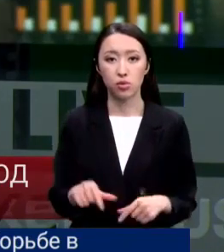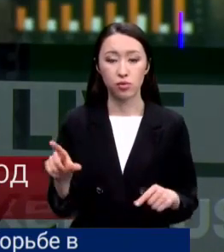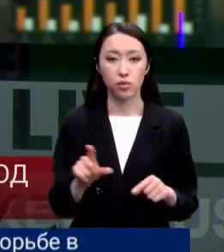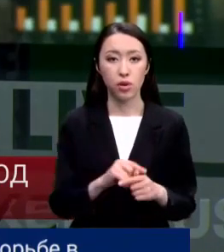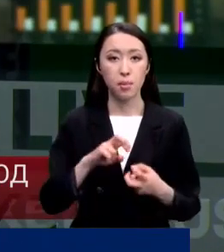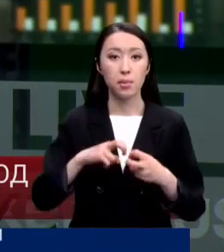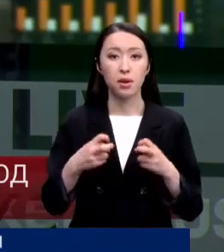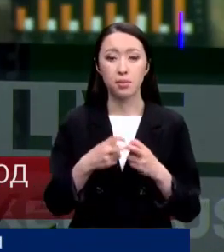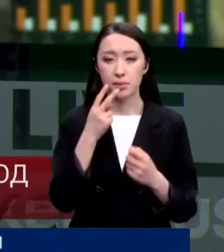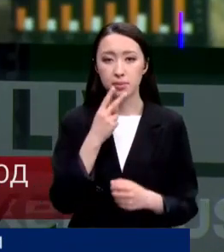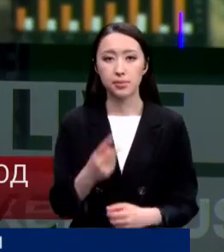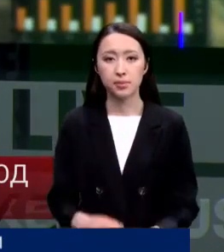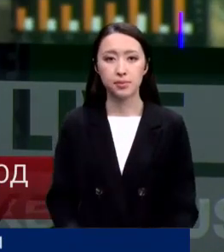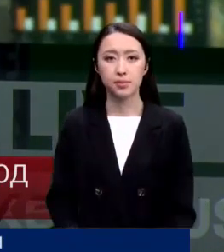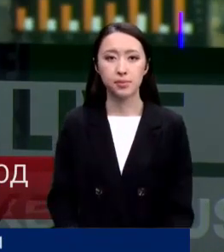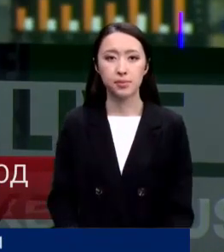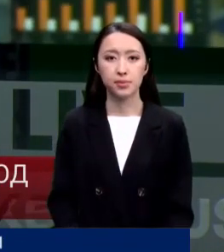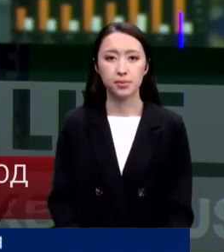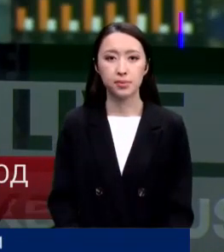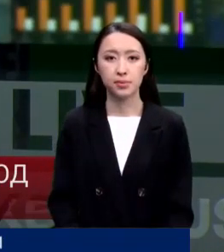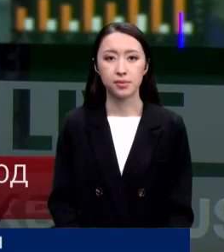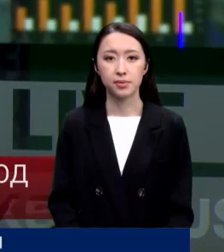В проблеме разбиралась моя коллега Алия Жамитова.